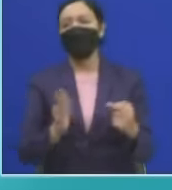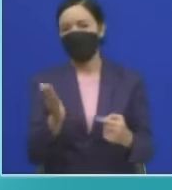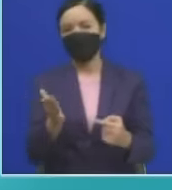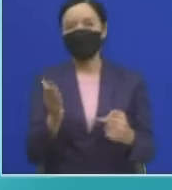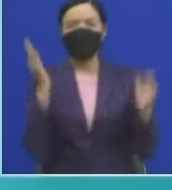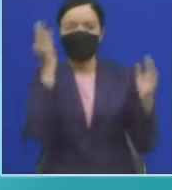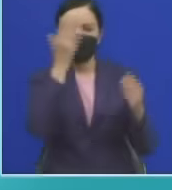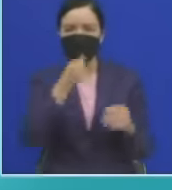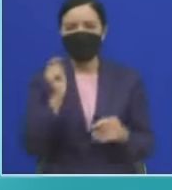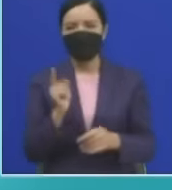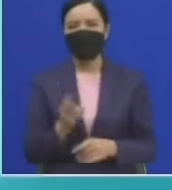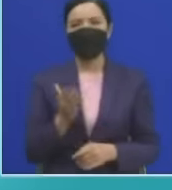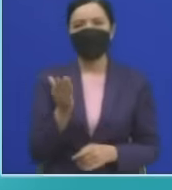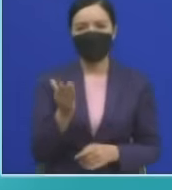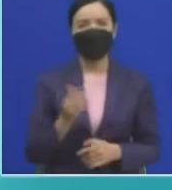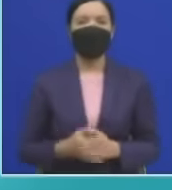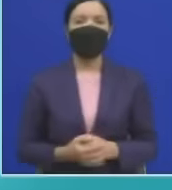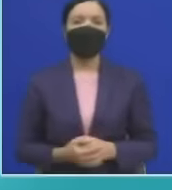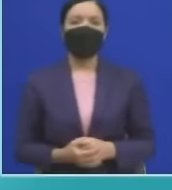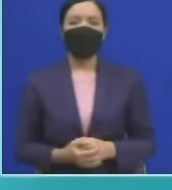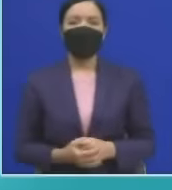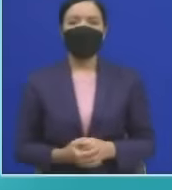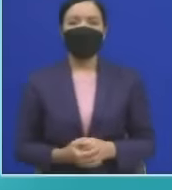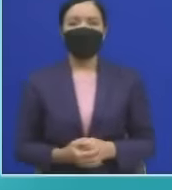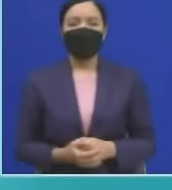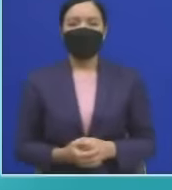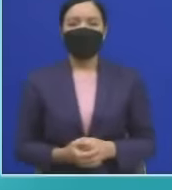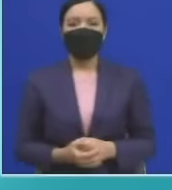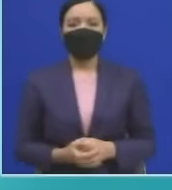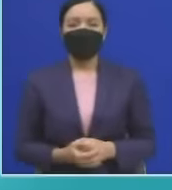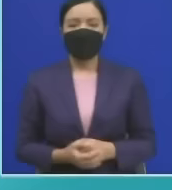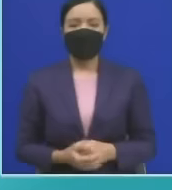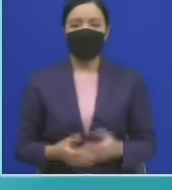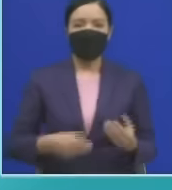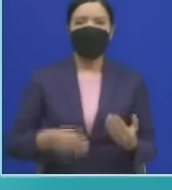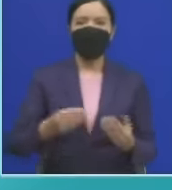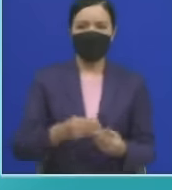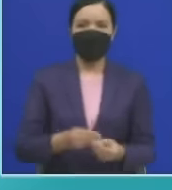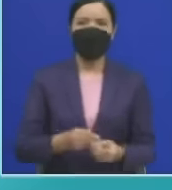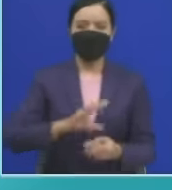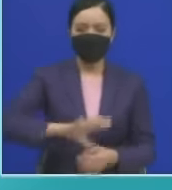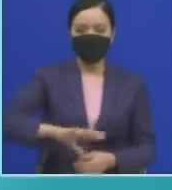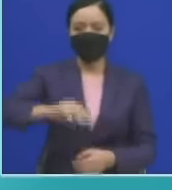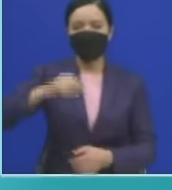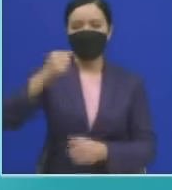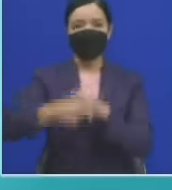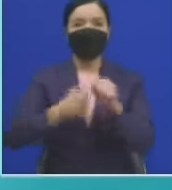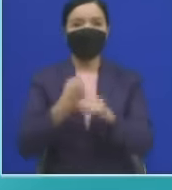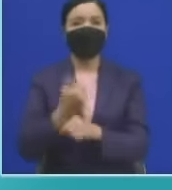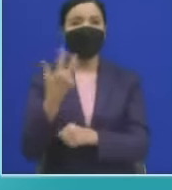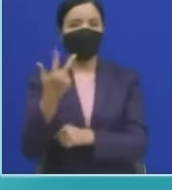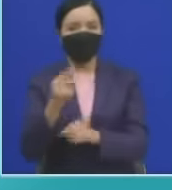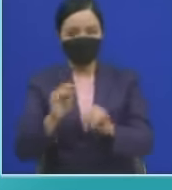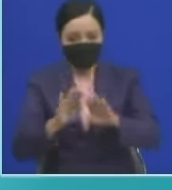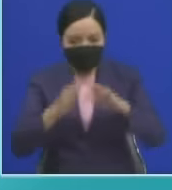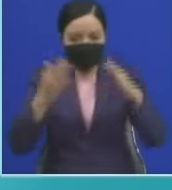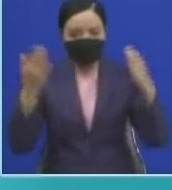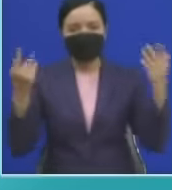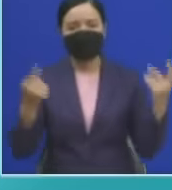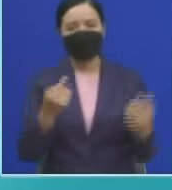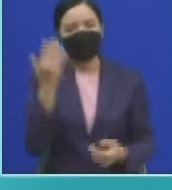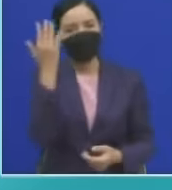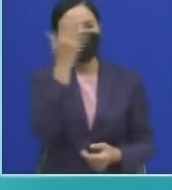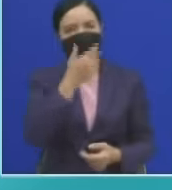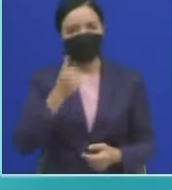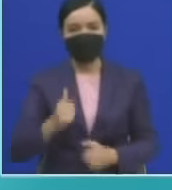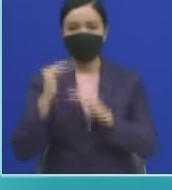าก Amazing Thailand นะฮะนี่หลังจากฟื้นฟูมากว่า3ปีเปิดออกมาอีกทีหนึ่งเนี่ยโอ้โหจ